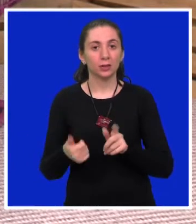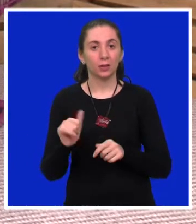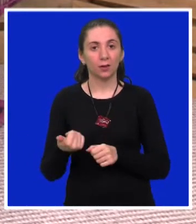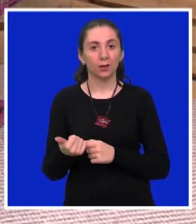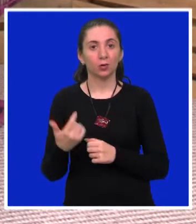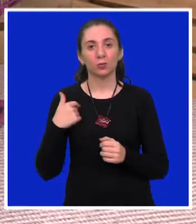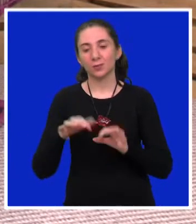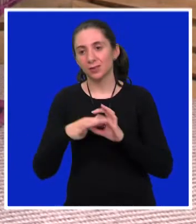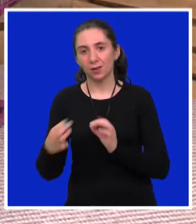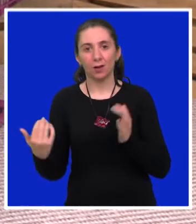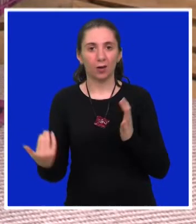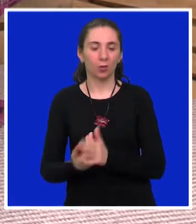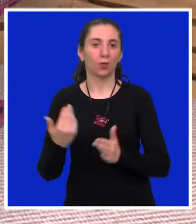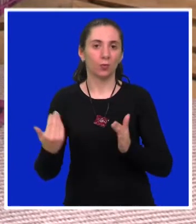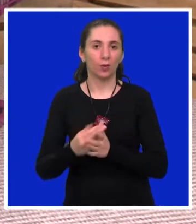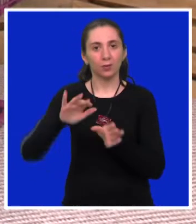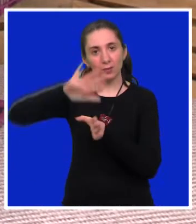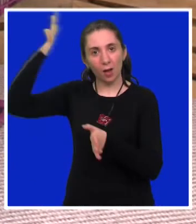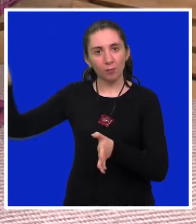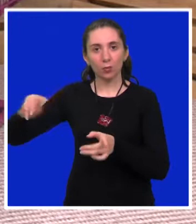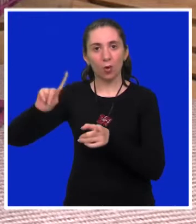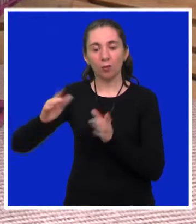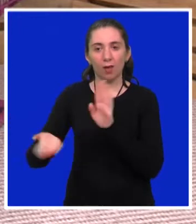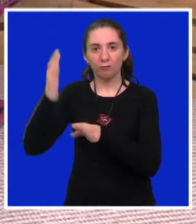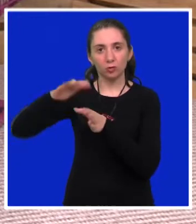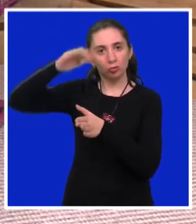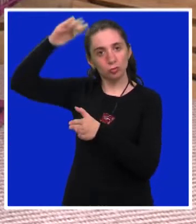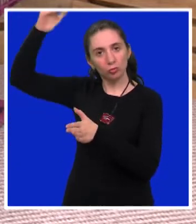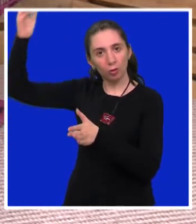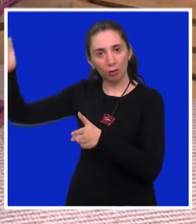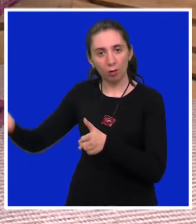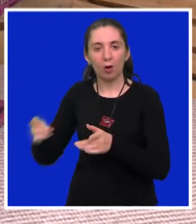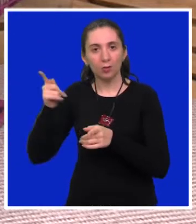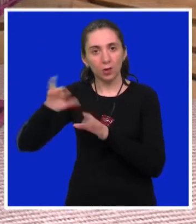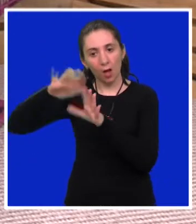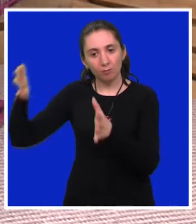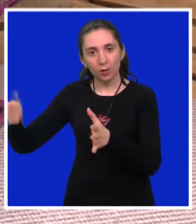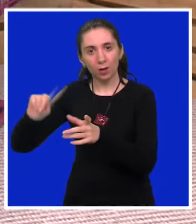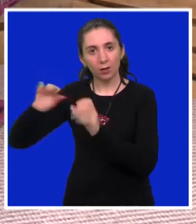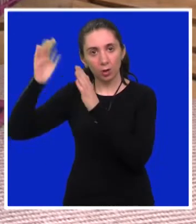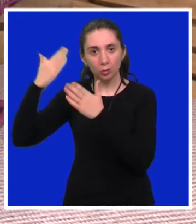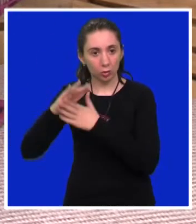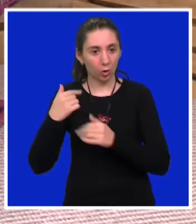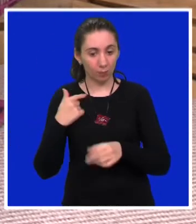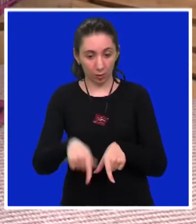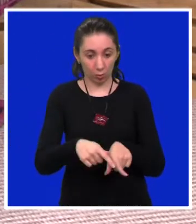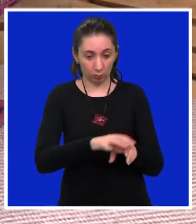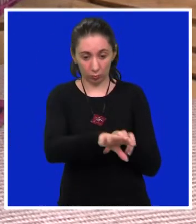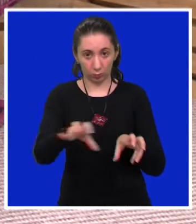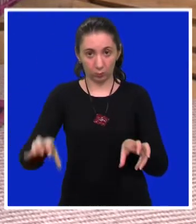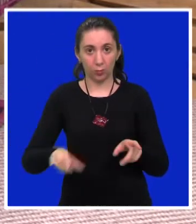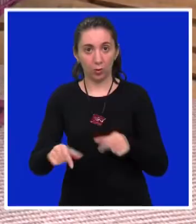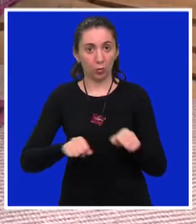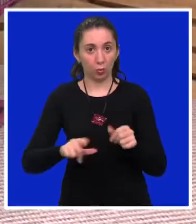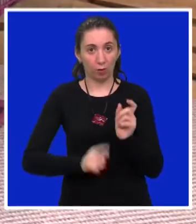cilj, ono što stalno ponavljamo slikovito, da brdo više ne raste. To da brdo neće rasti ako mi ovamo budemo razdvajali